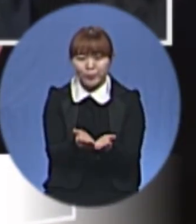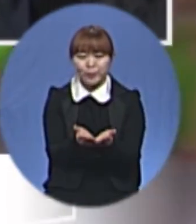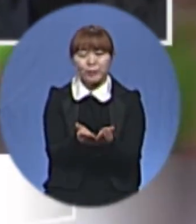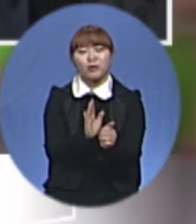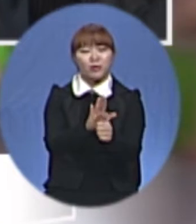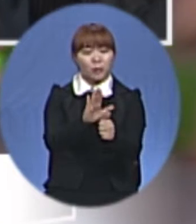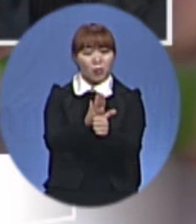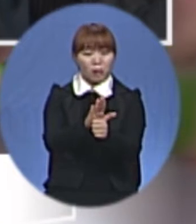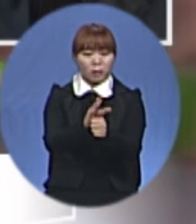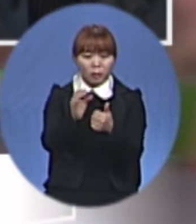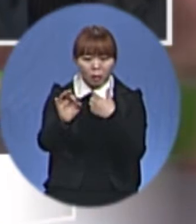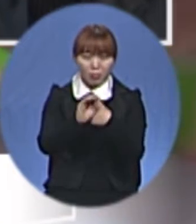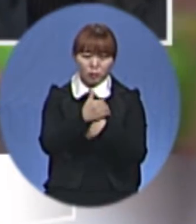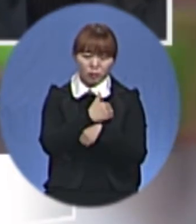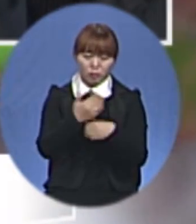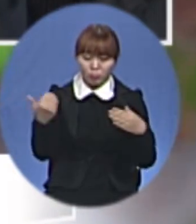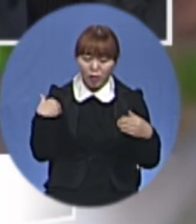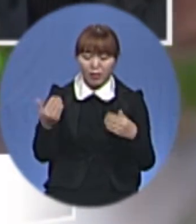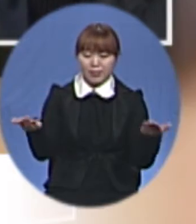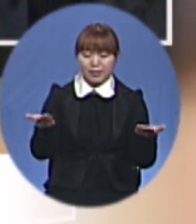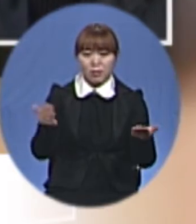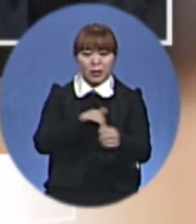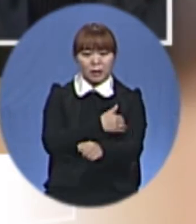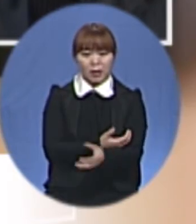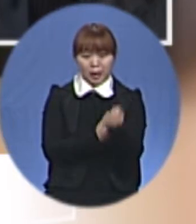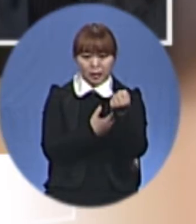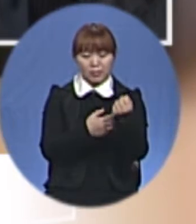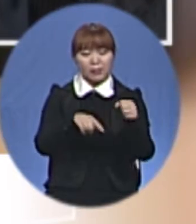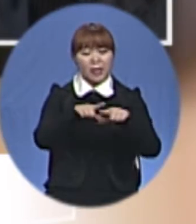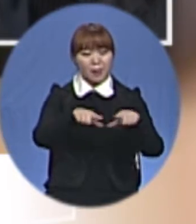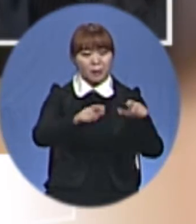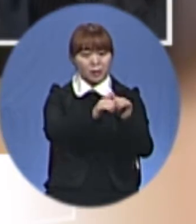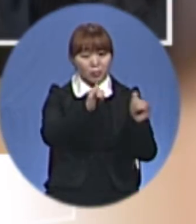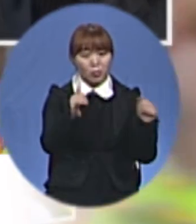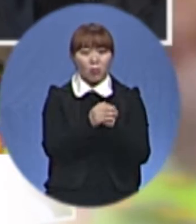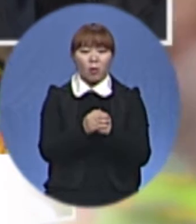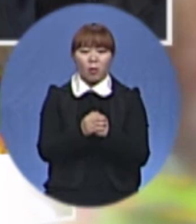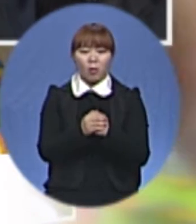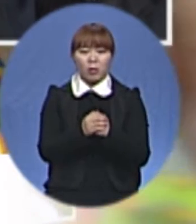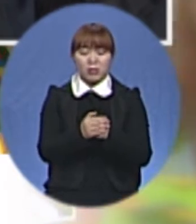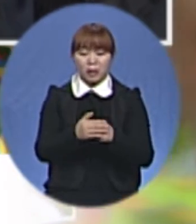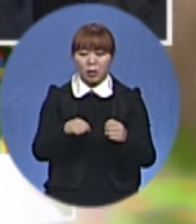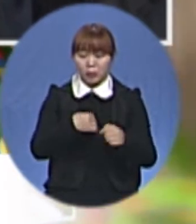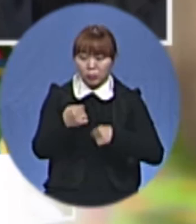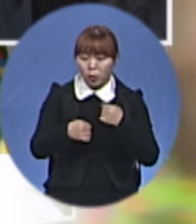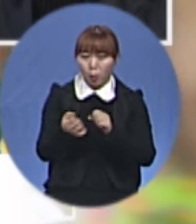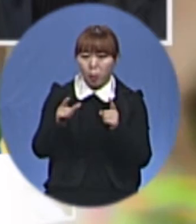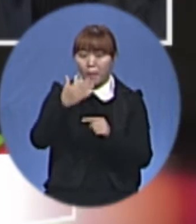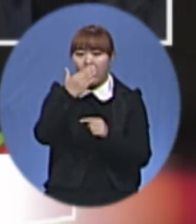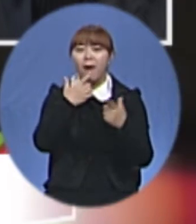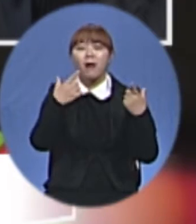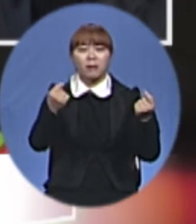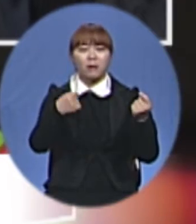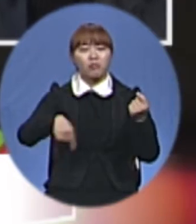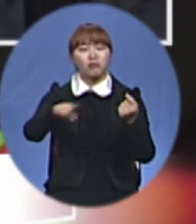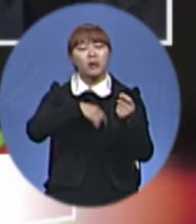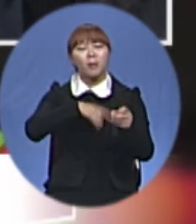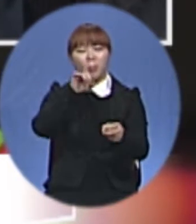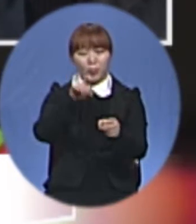있습니다. 그러면 충분히 근로 능력을 갖고 있는 일반 수급자도 자활할 수 있다라는 것이